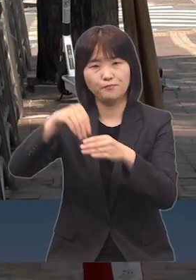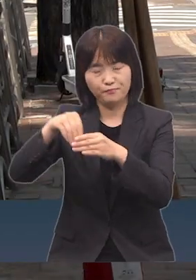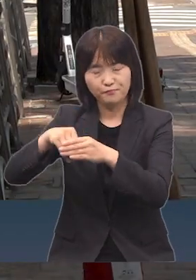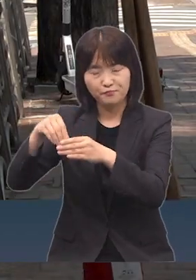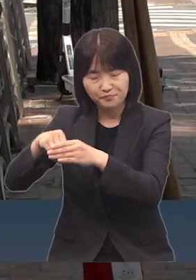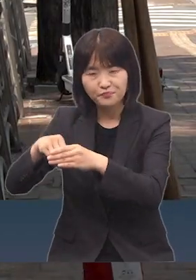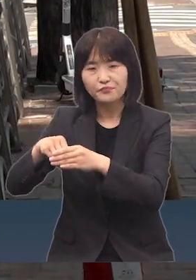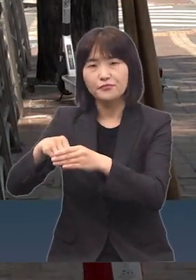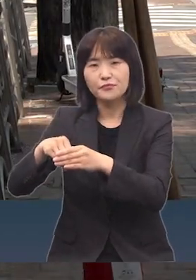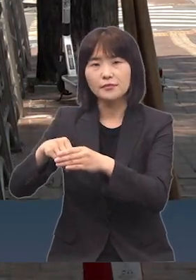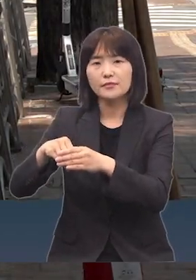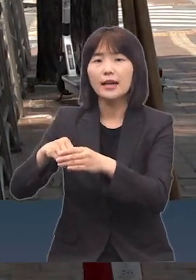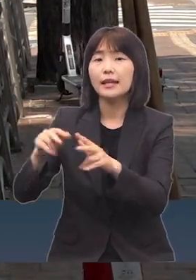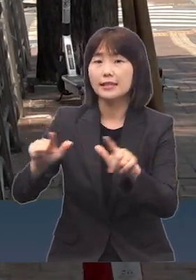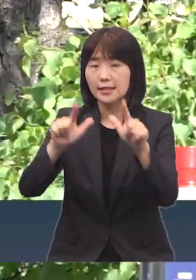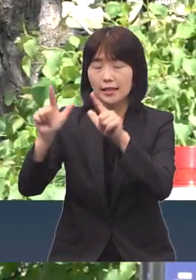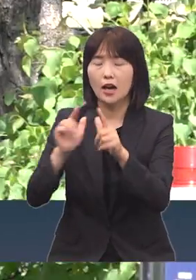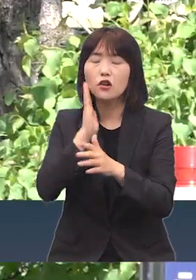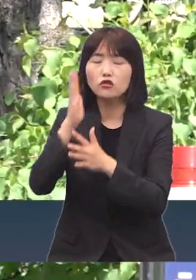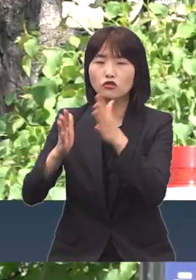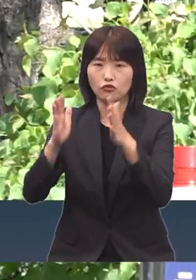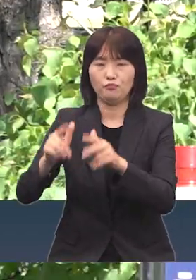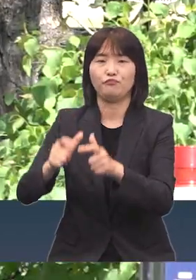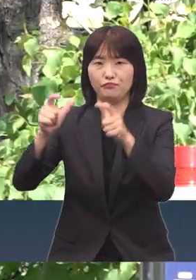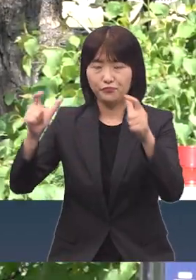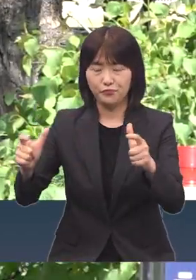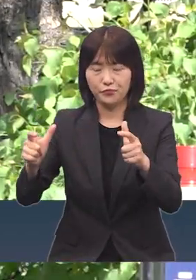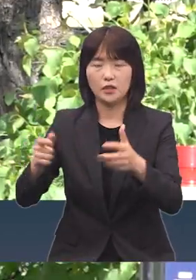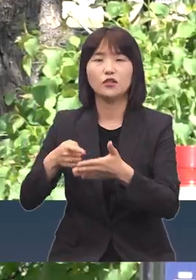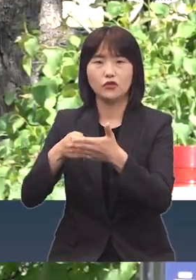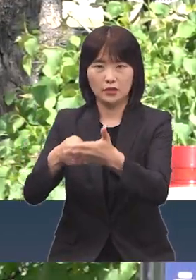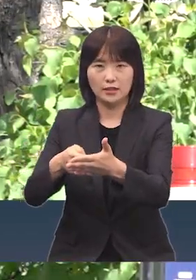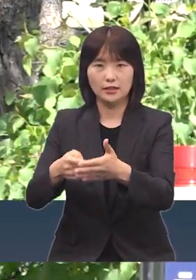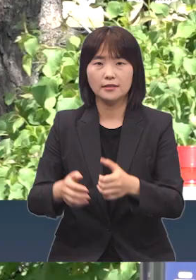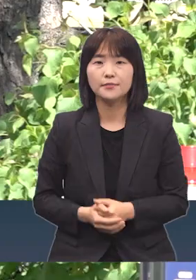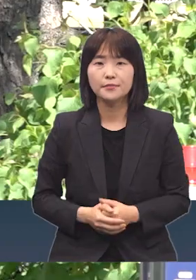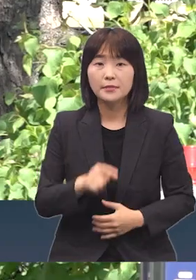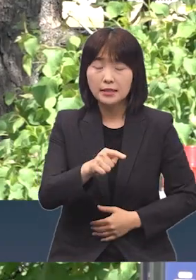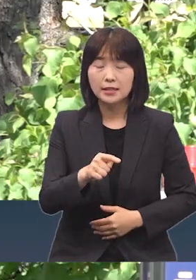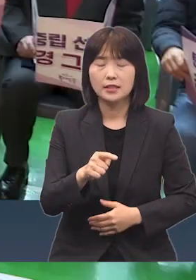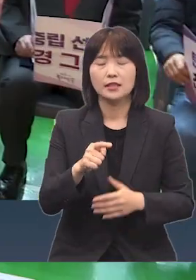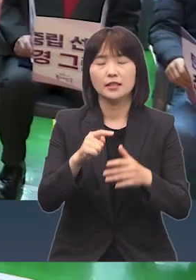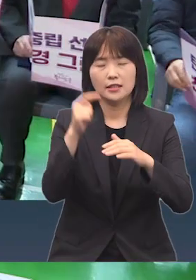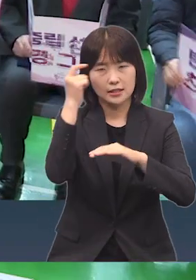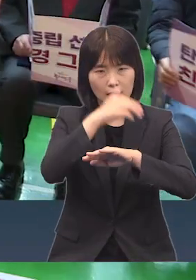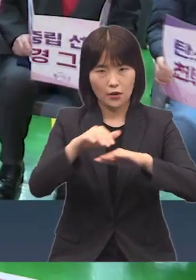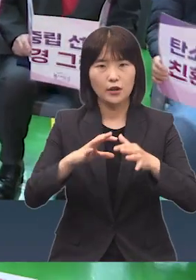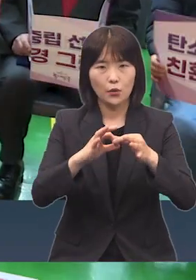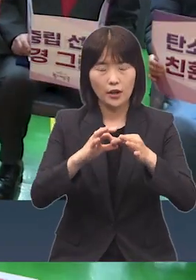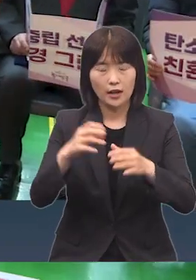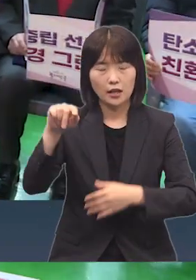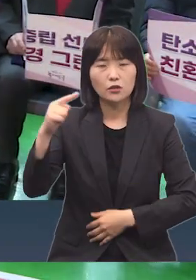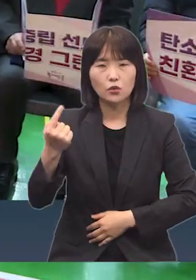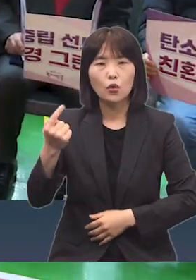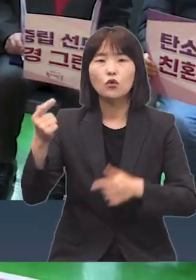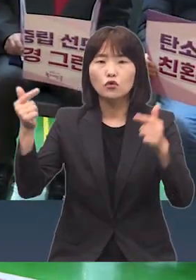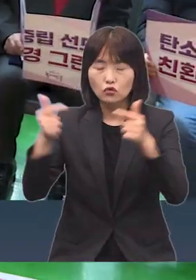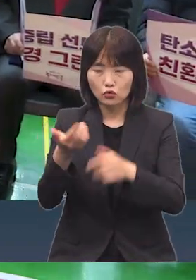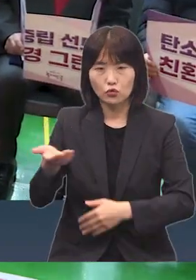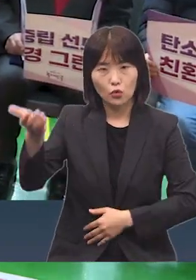트워크 사업 생활수 확대 조성 등의 사업을 추진합니다 그는 이번 종합계획을 시작으로 탄소중립